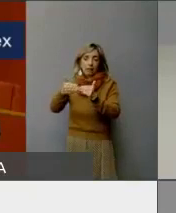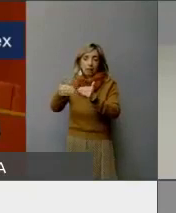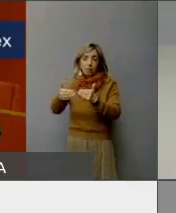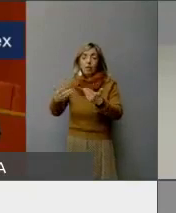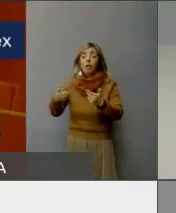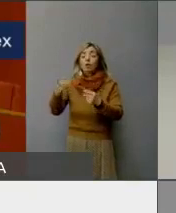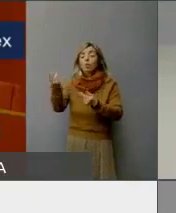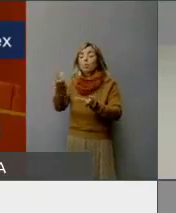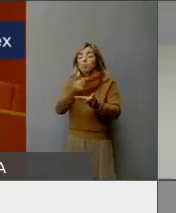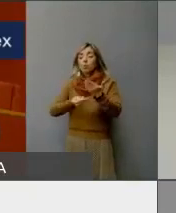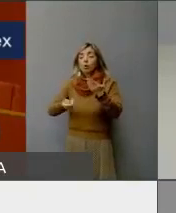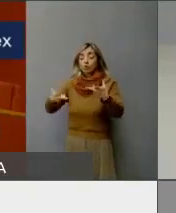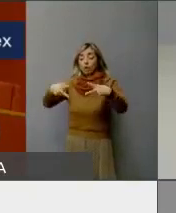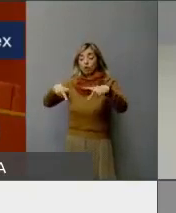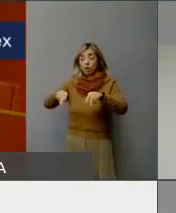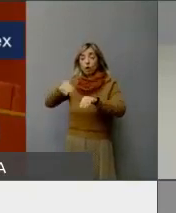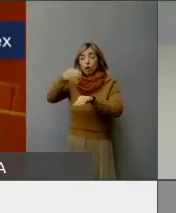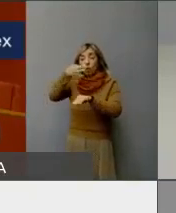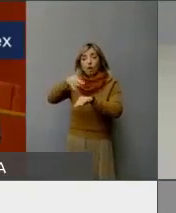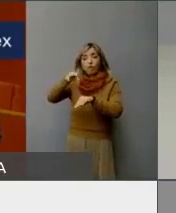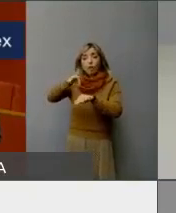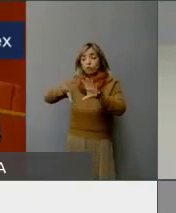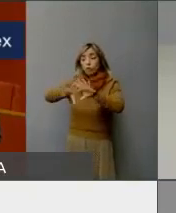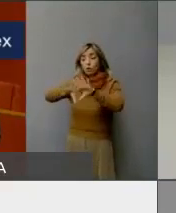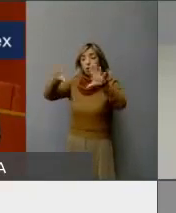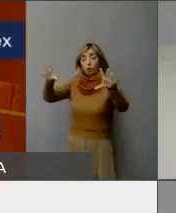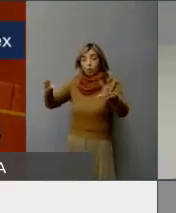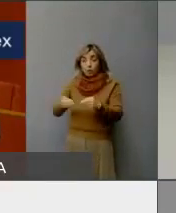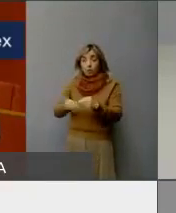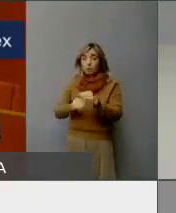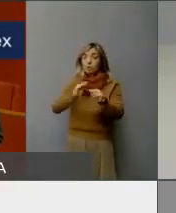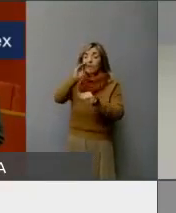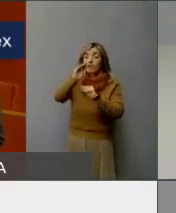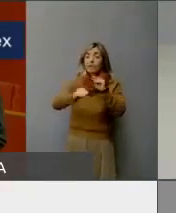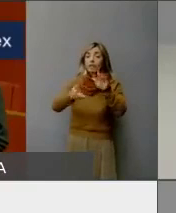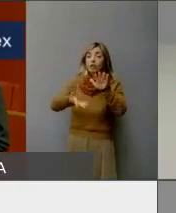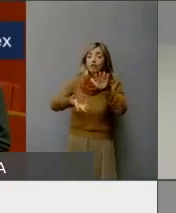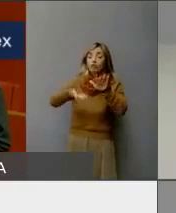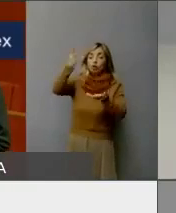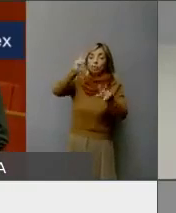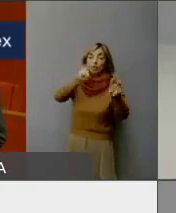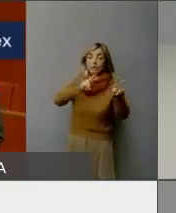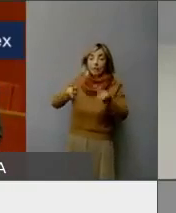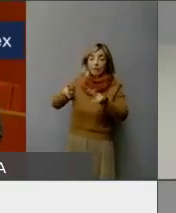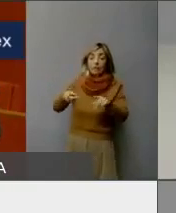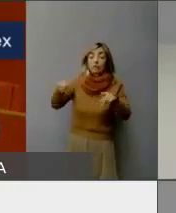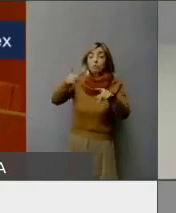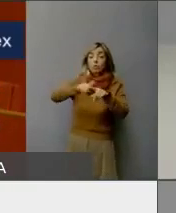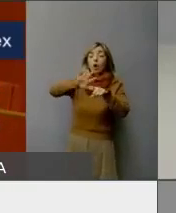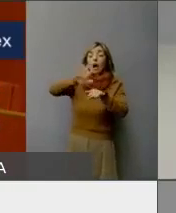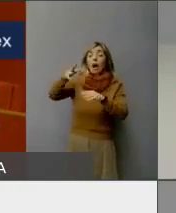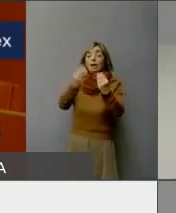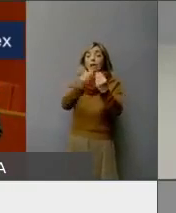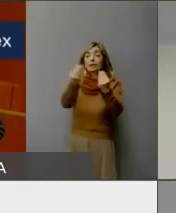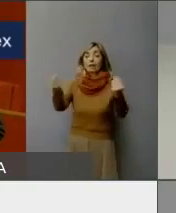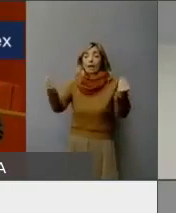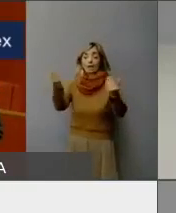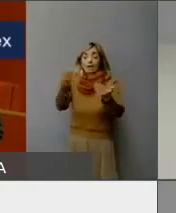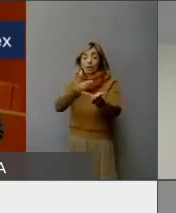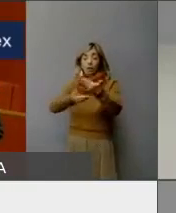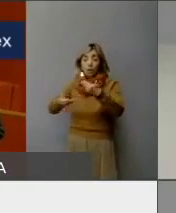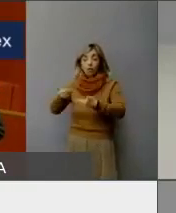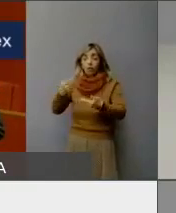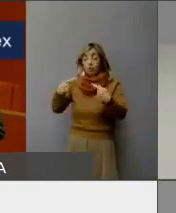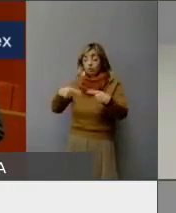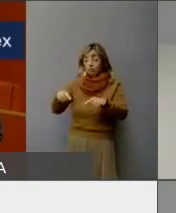complessiva quindi sinergia col municipio interpellando la sovrintendenza tutti i soggetti coinvolti proprio per restituire